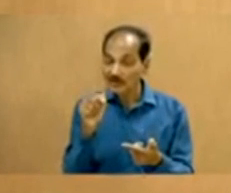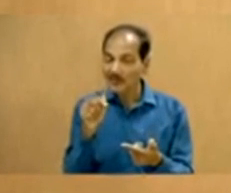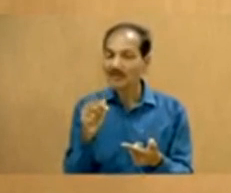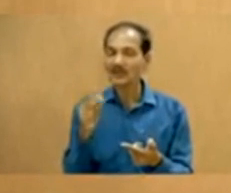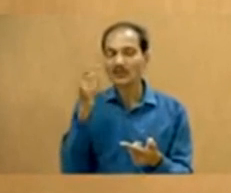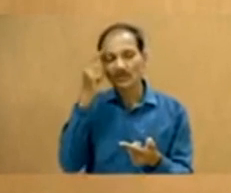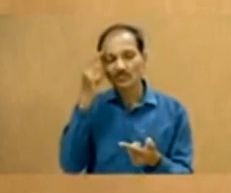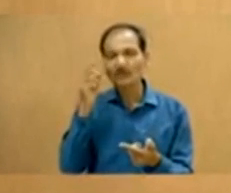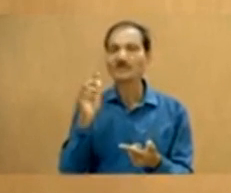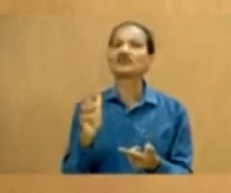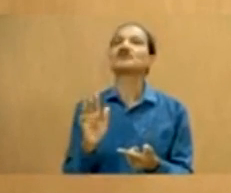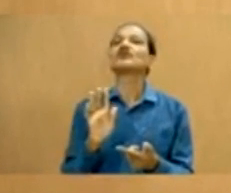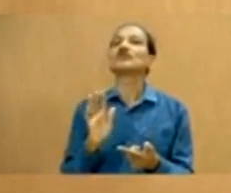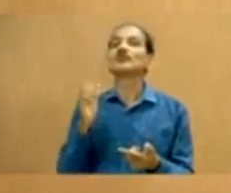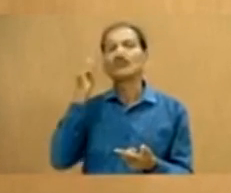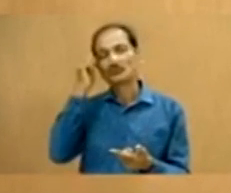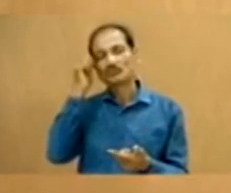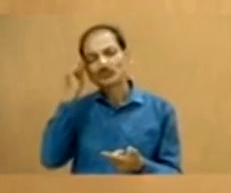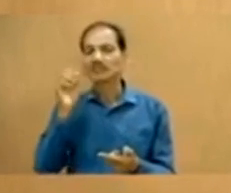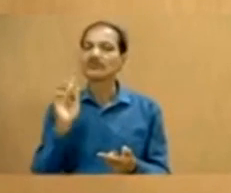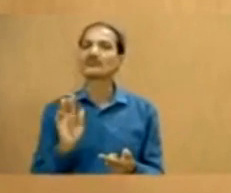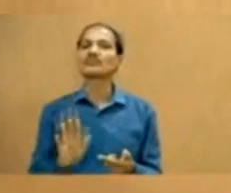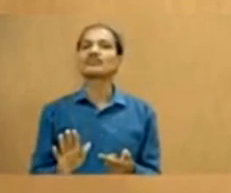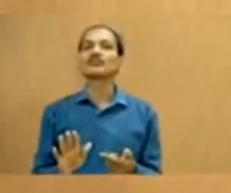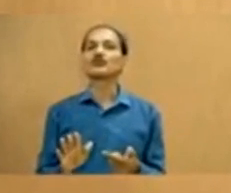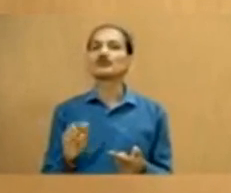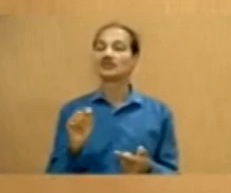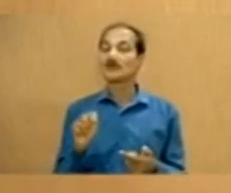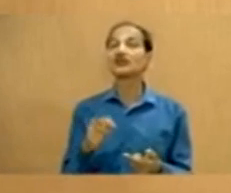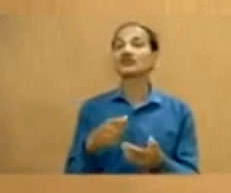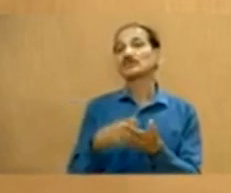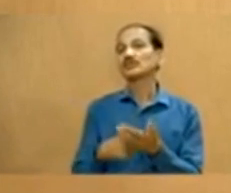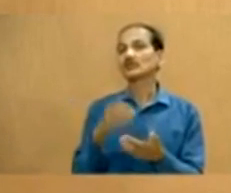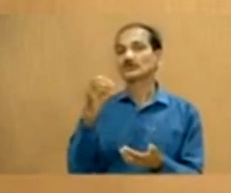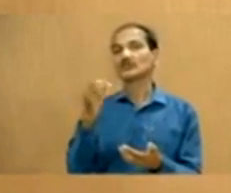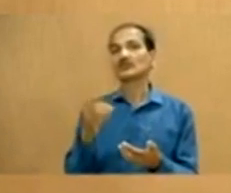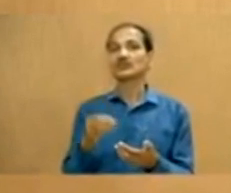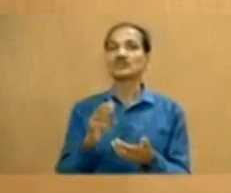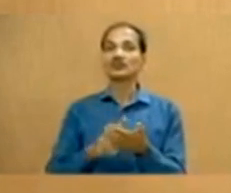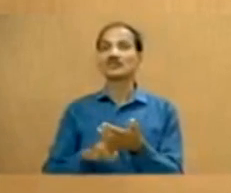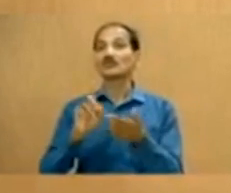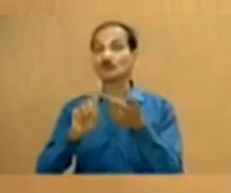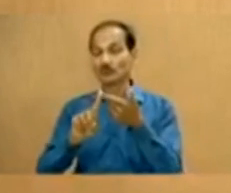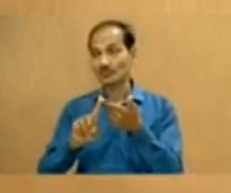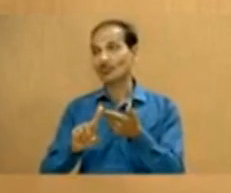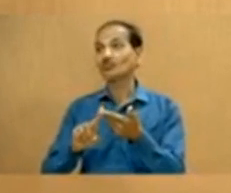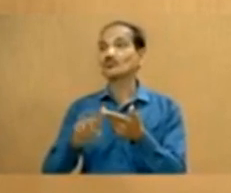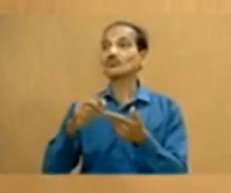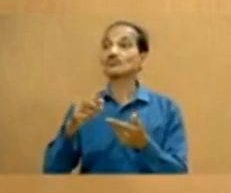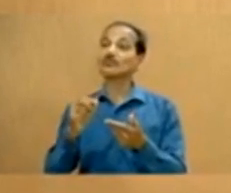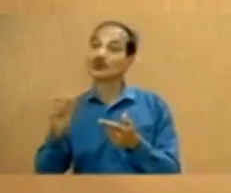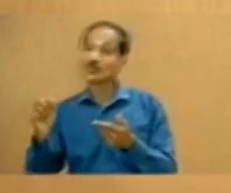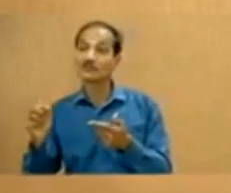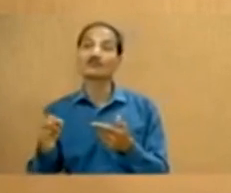ଆସିନାହିଁ। ଆମକୁ ଭାବିବାକୁ ପଡ଼ିବ ଯେ ରୋମ୍, ନ୍ୟୁୟର୍କ ପରି ଆମର ଡିଷ୍ଟ୍ରିକ୍ଟ ହେଡ଼କ୍ୱାର୍ଟର ଗୁଡ଼ିକ